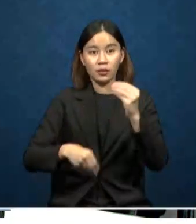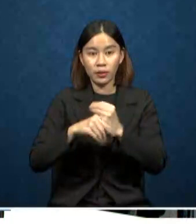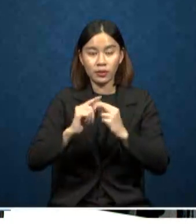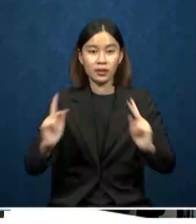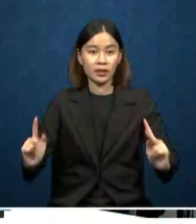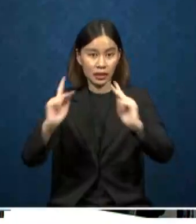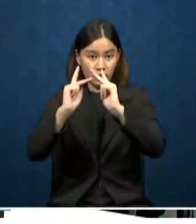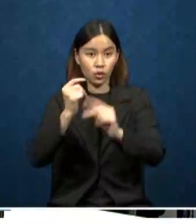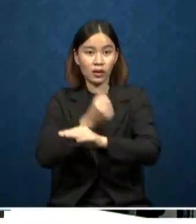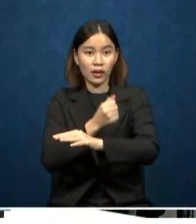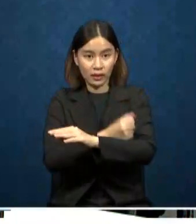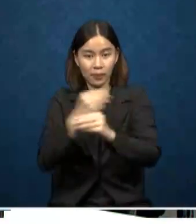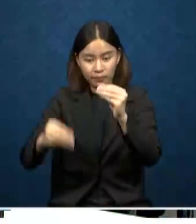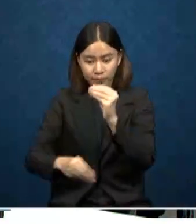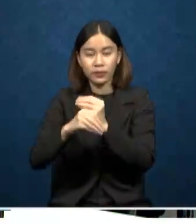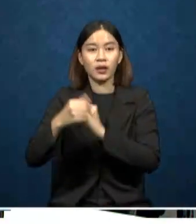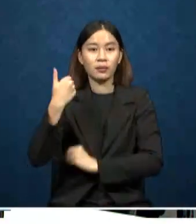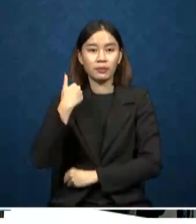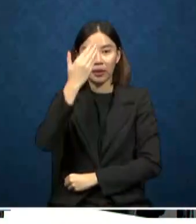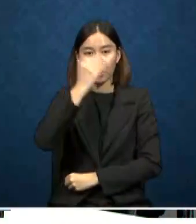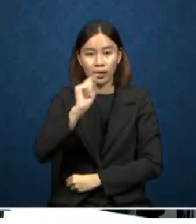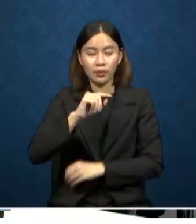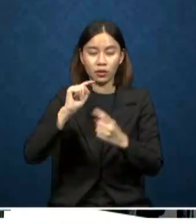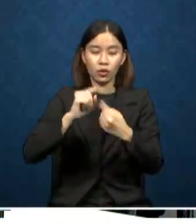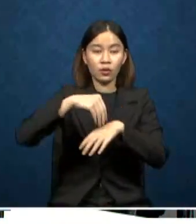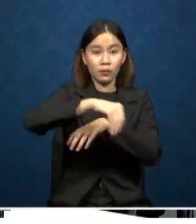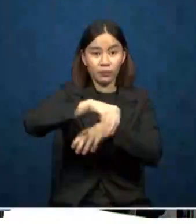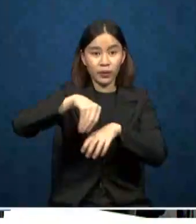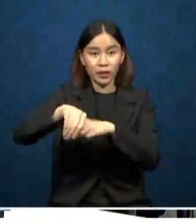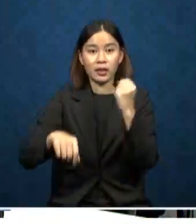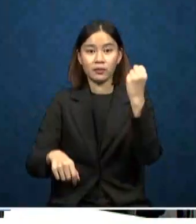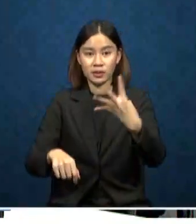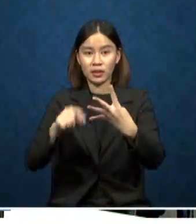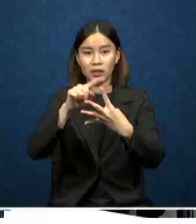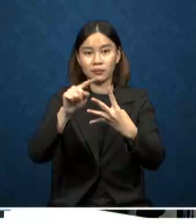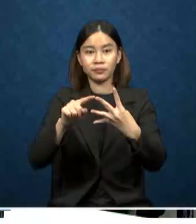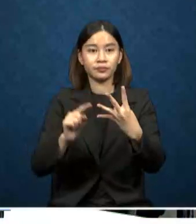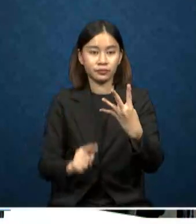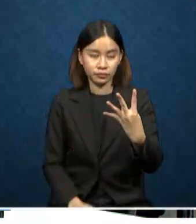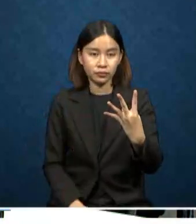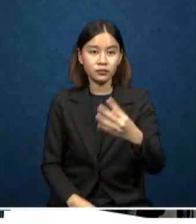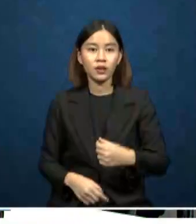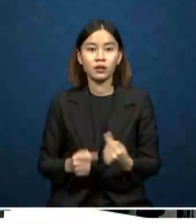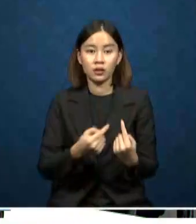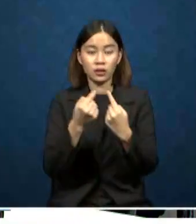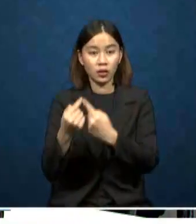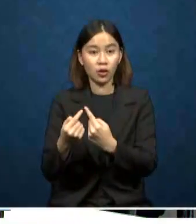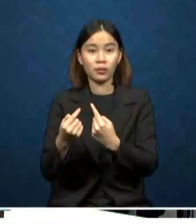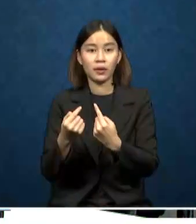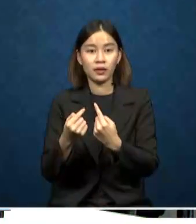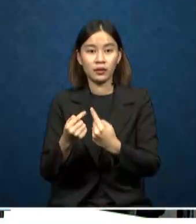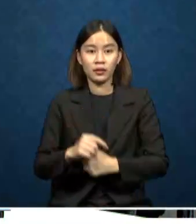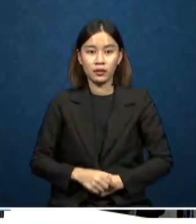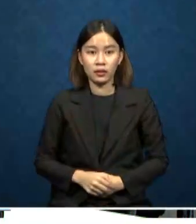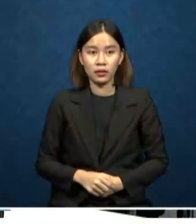กระทรวงแรงงานเข้ามาอีกส่วนหนึด้วยเพื่อให้เป็นภาคี 4หลักด้วยกันนะคะเอ่อในประเด็นข้อที่อีกอีก